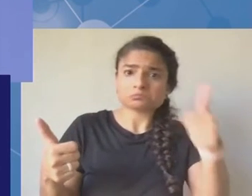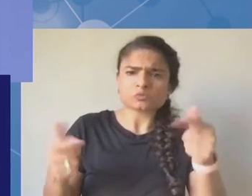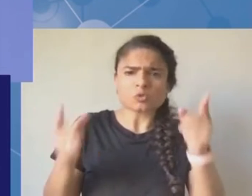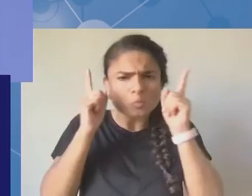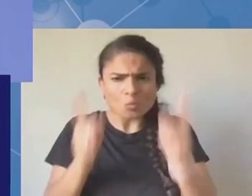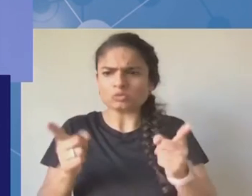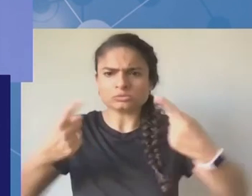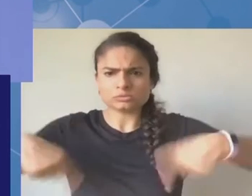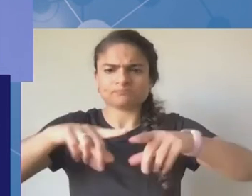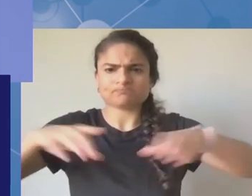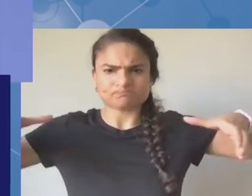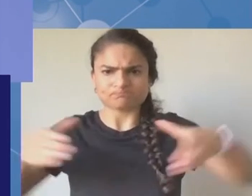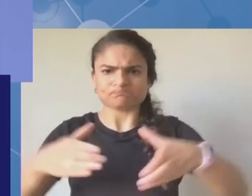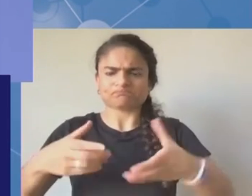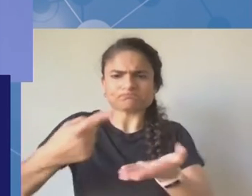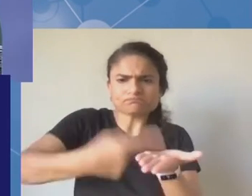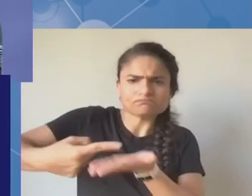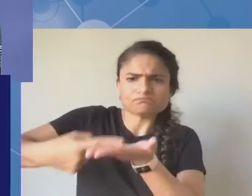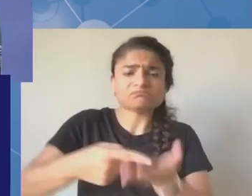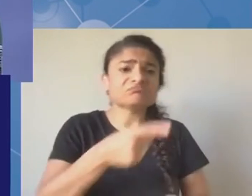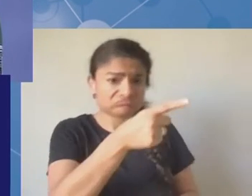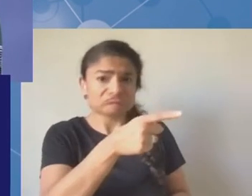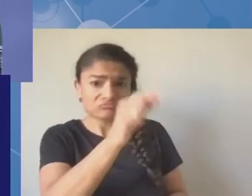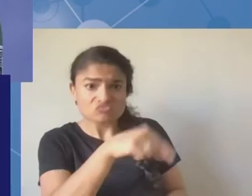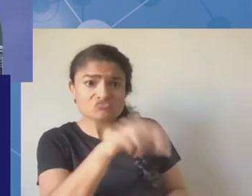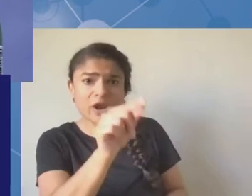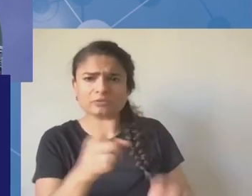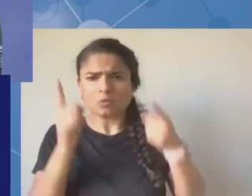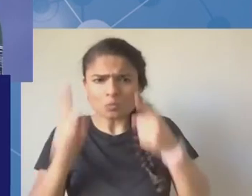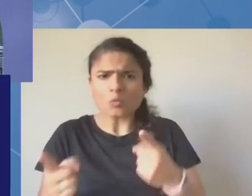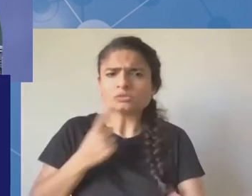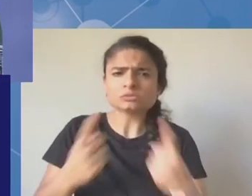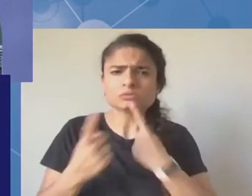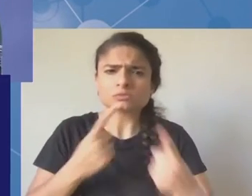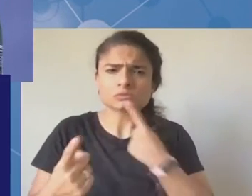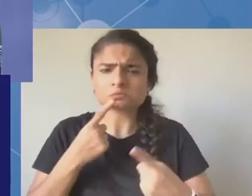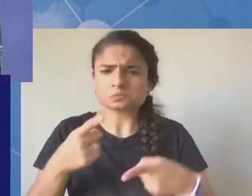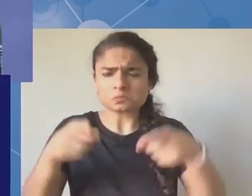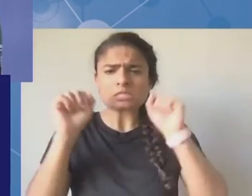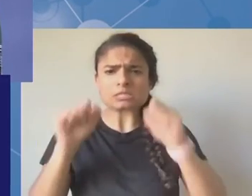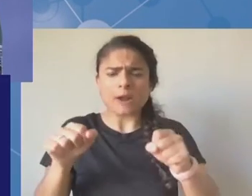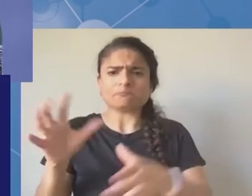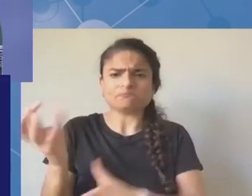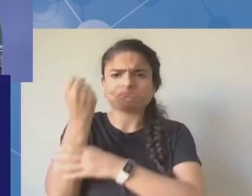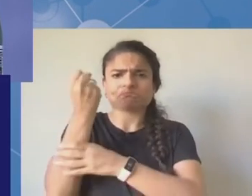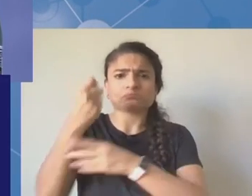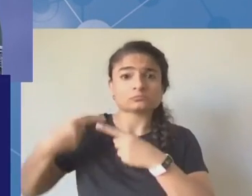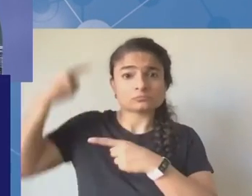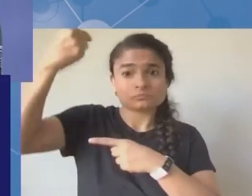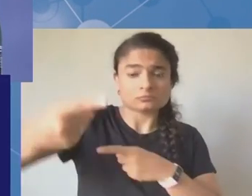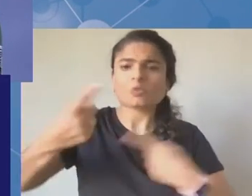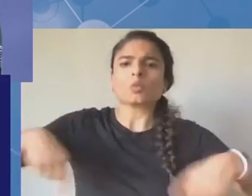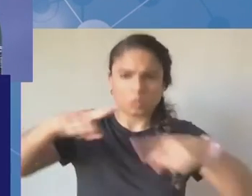лиц необходима, но это может быть и рекомендация для будущего саммита. Спасибо, это